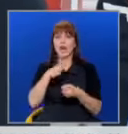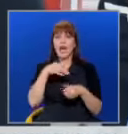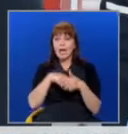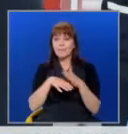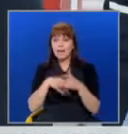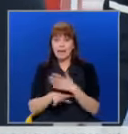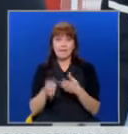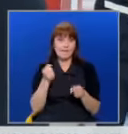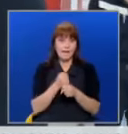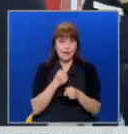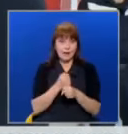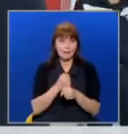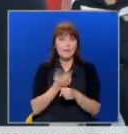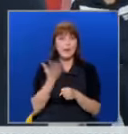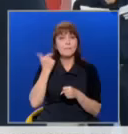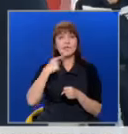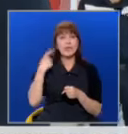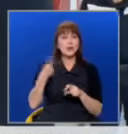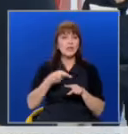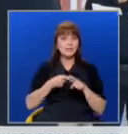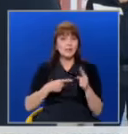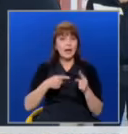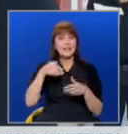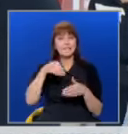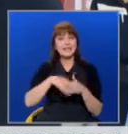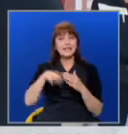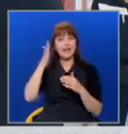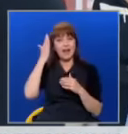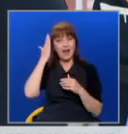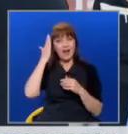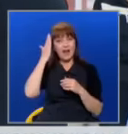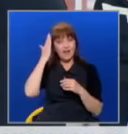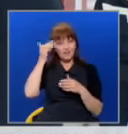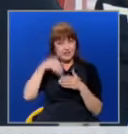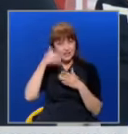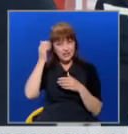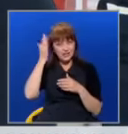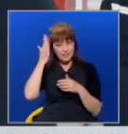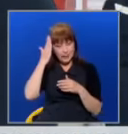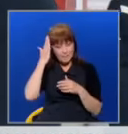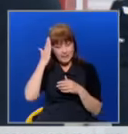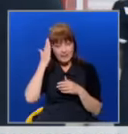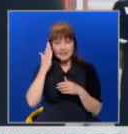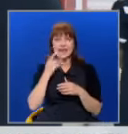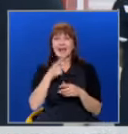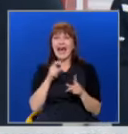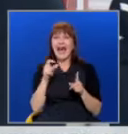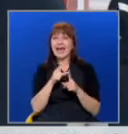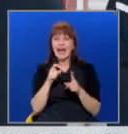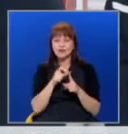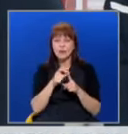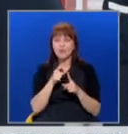господин министър на вътрешните работи, тогава беше господин Рашков министър, обяви, че реформата в МВР